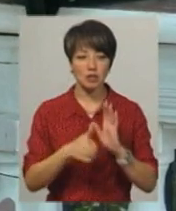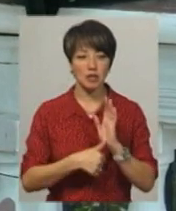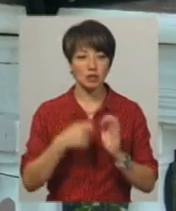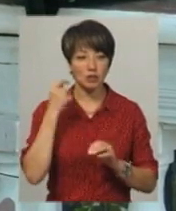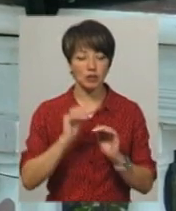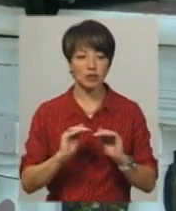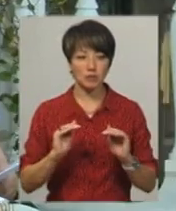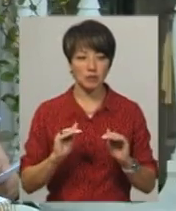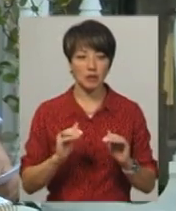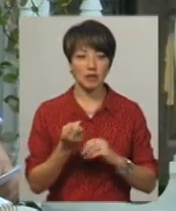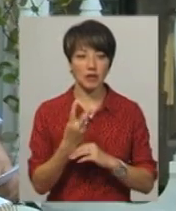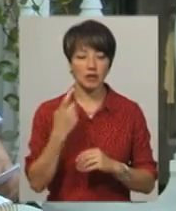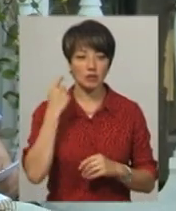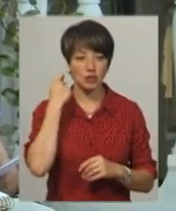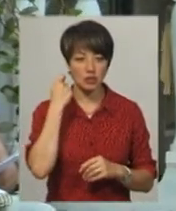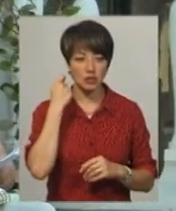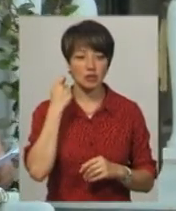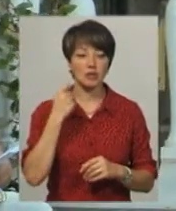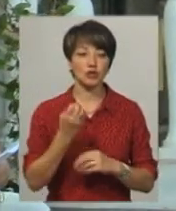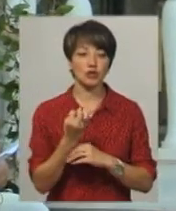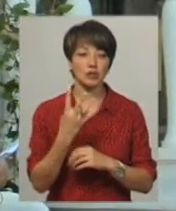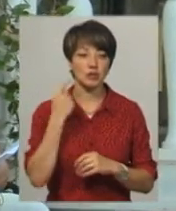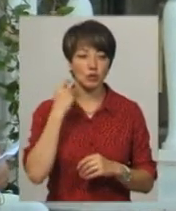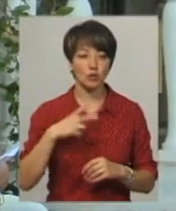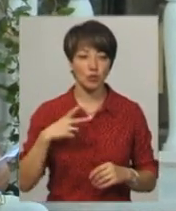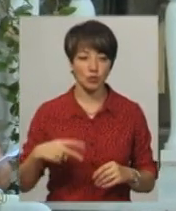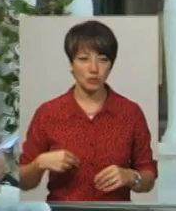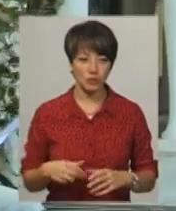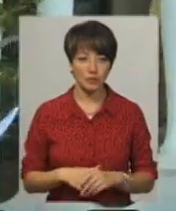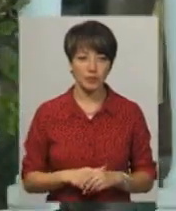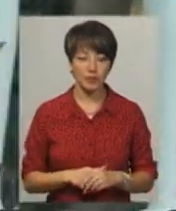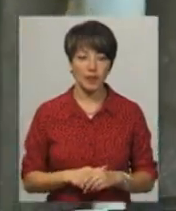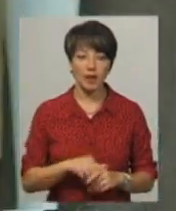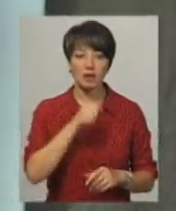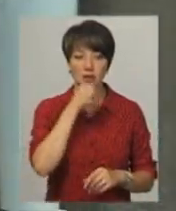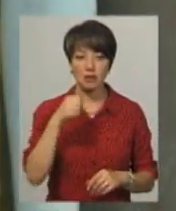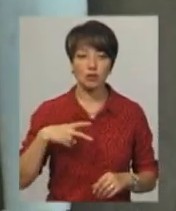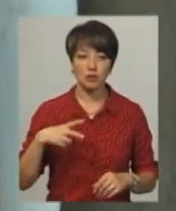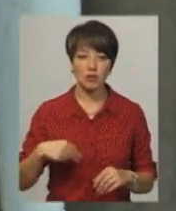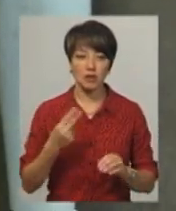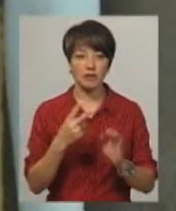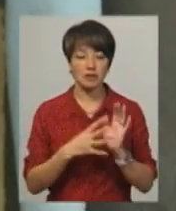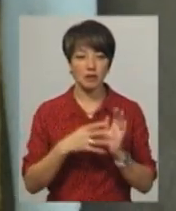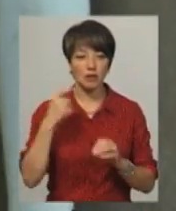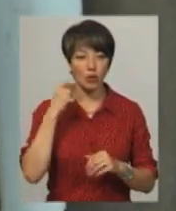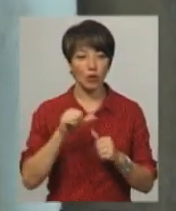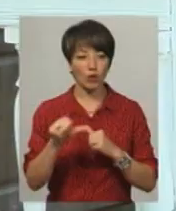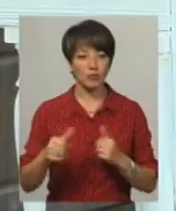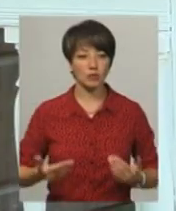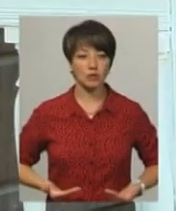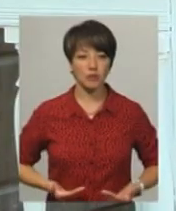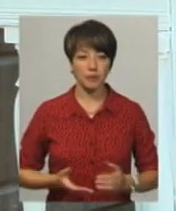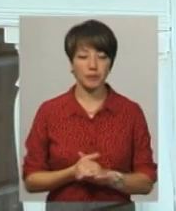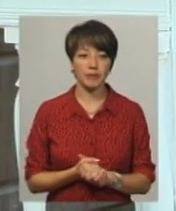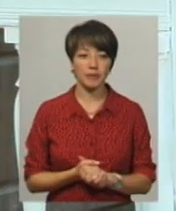16-річним Ростиславом, 12-річним Іллею та 14-річною донькою Оксаною. Найстарша донька Олеся, 29 років, мешкає окремо.